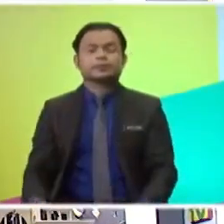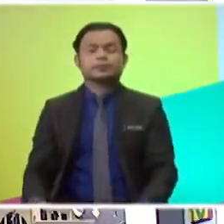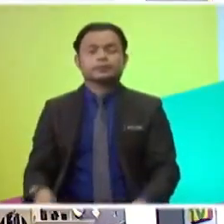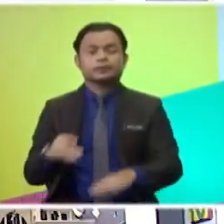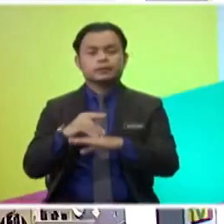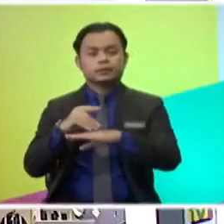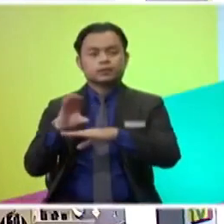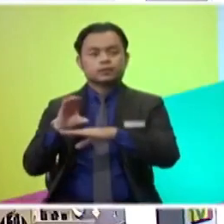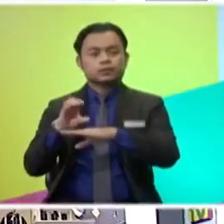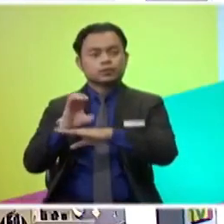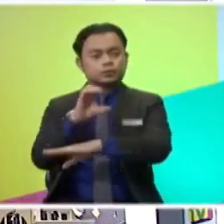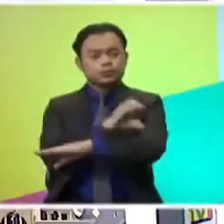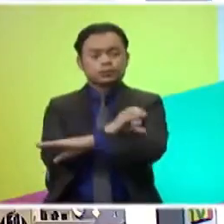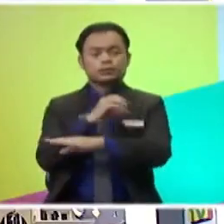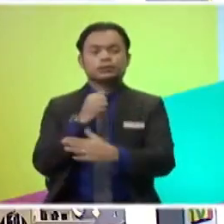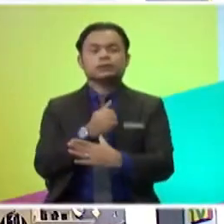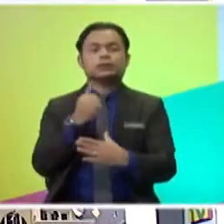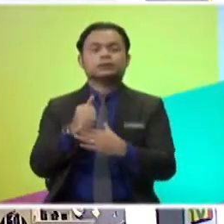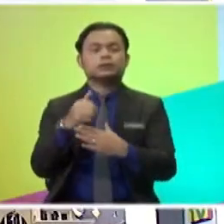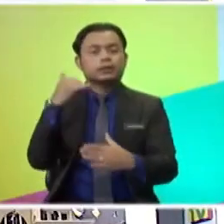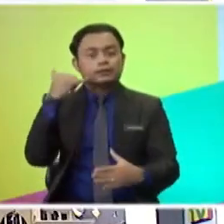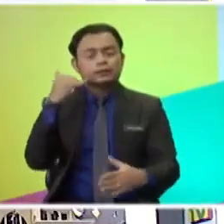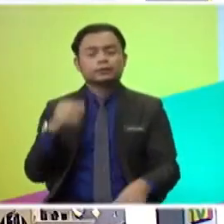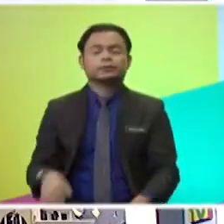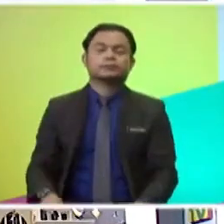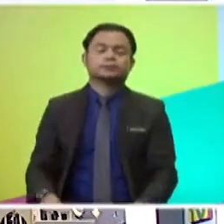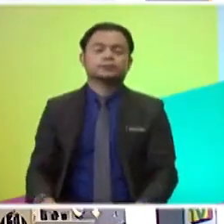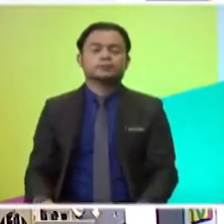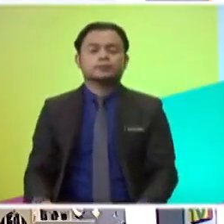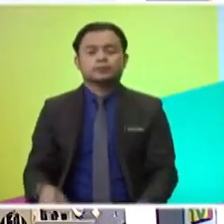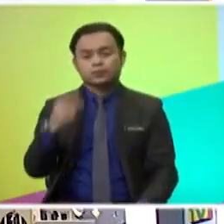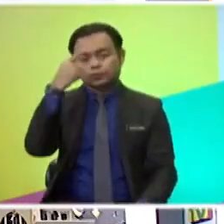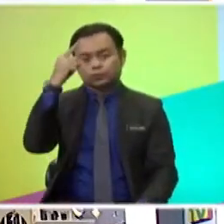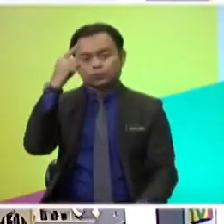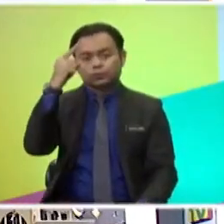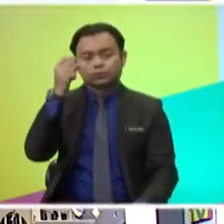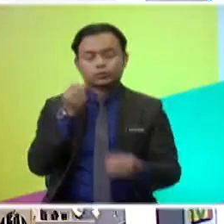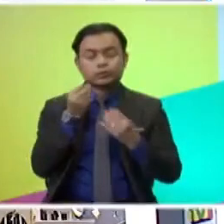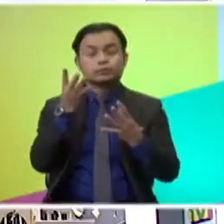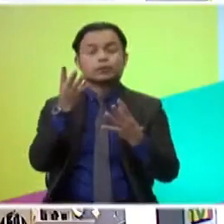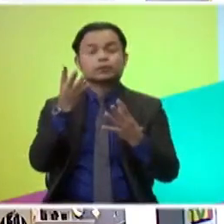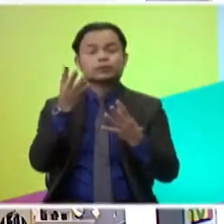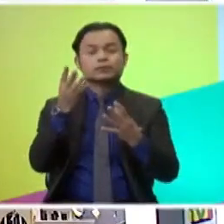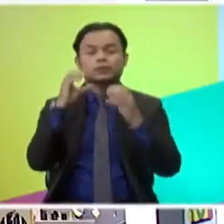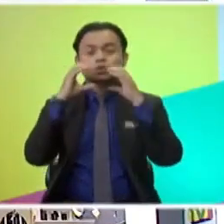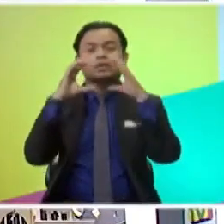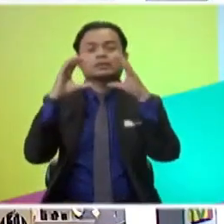telefon pintar. Fungsi utamanya ialah untuk menterjemahkan dalam bentuk suara apa-apa yang terpapar pada skrin.